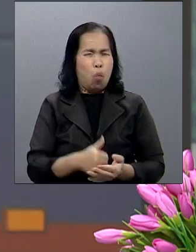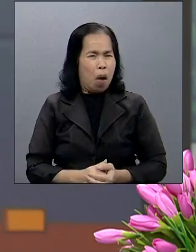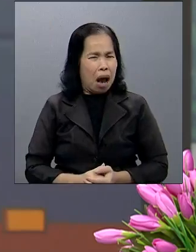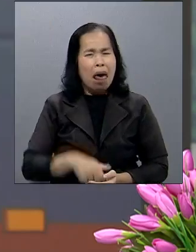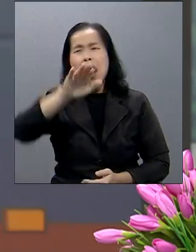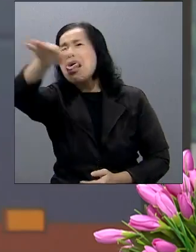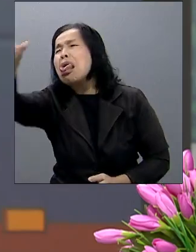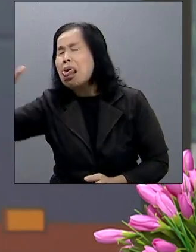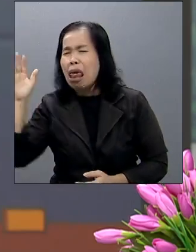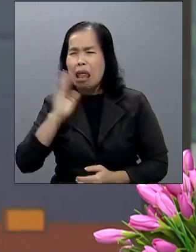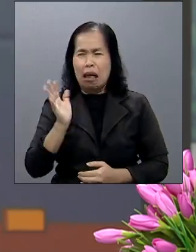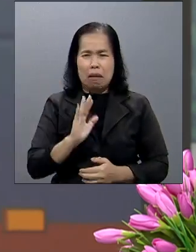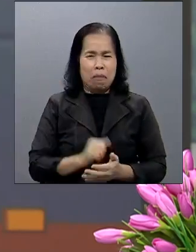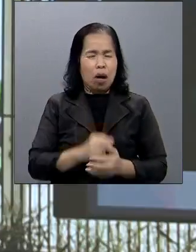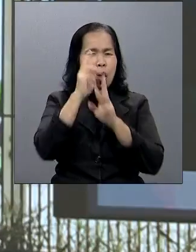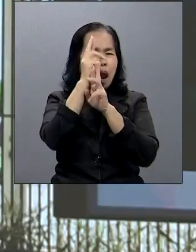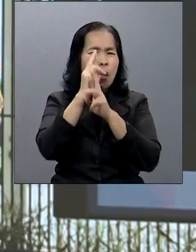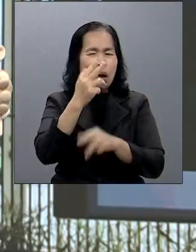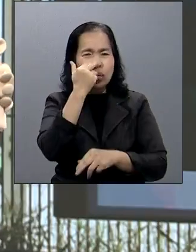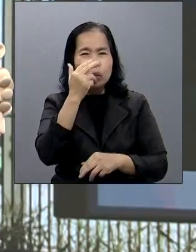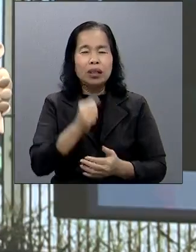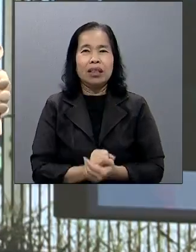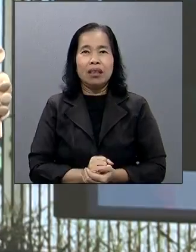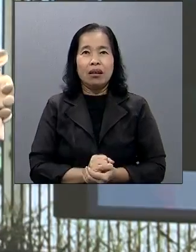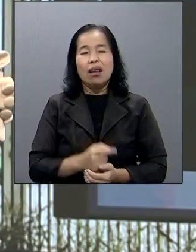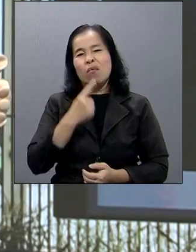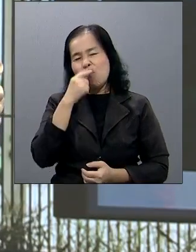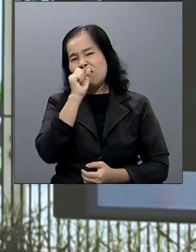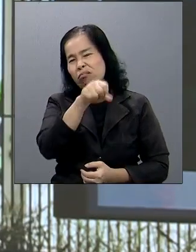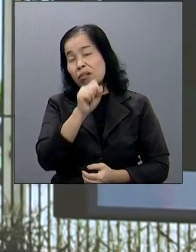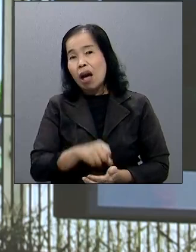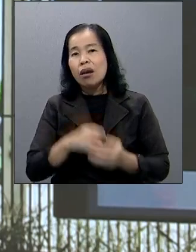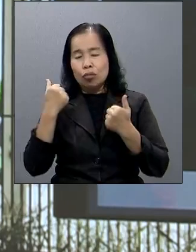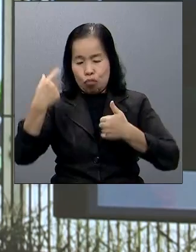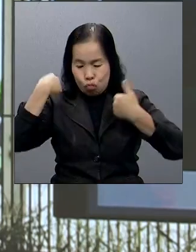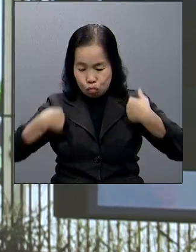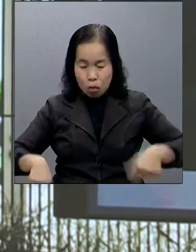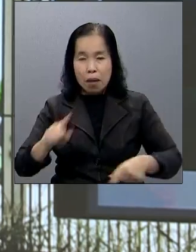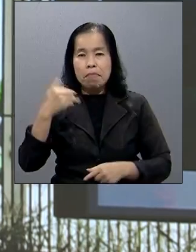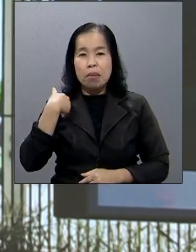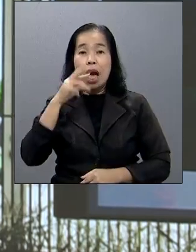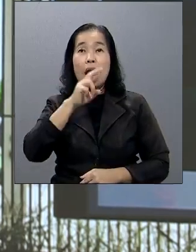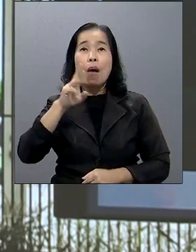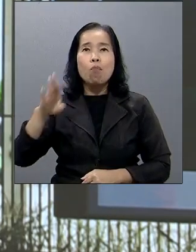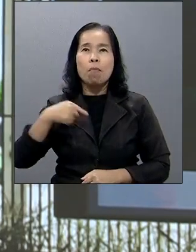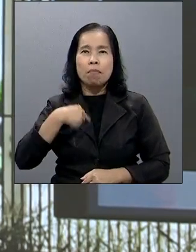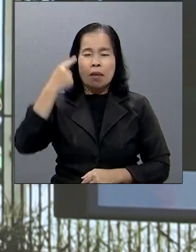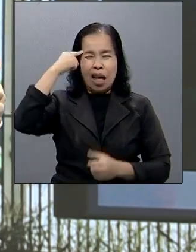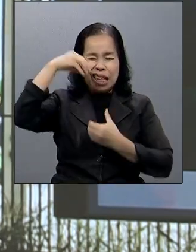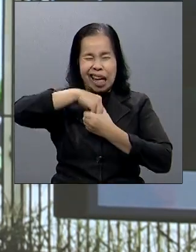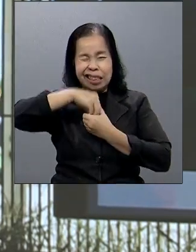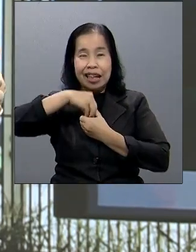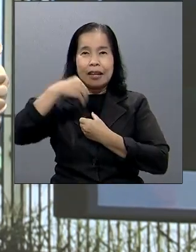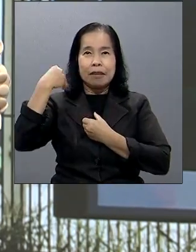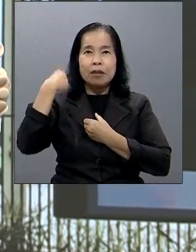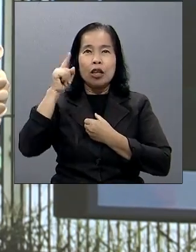ำให้ของเราหายพังจริงๆนะ อ๋อนะคะคือพี่ยุ้ยว่าตอนนี้นะร่างกายของเราเนี่ยมันมีระบบสรีระศาสตร์อยู่อวัยวะหนึ่